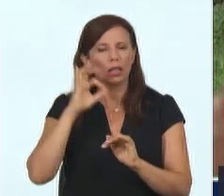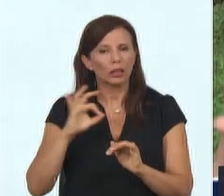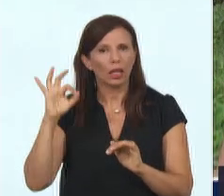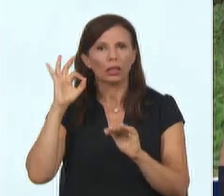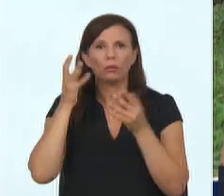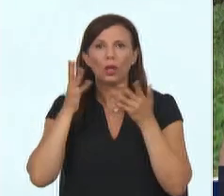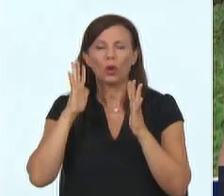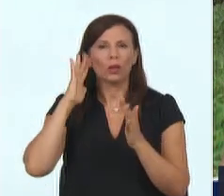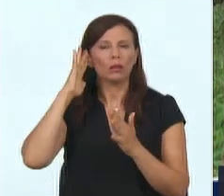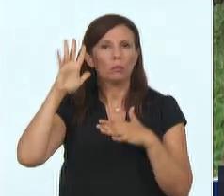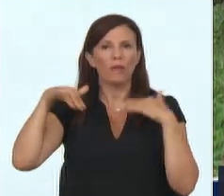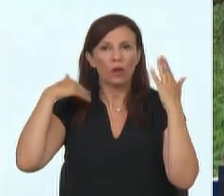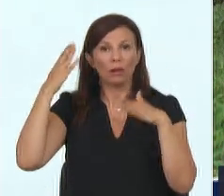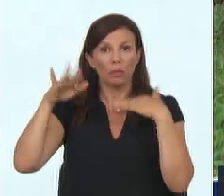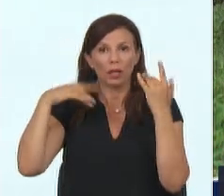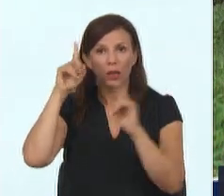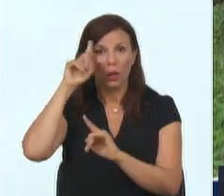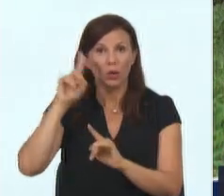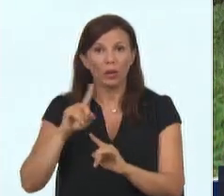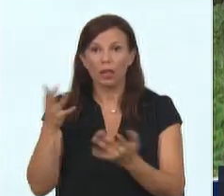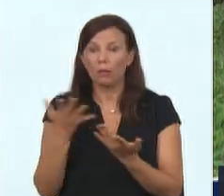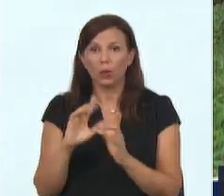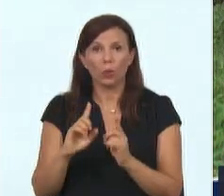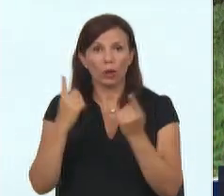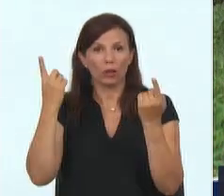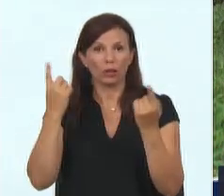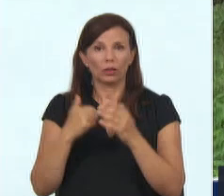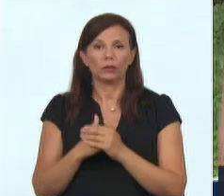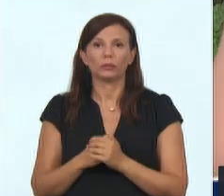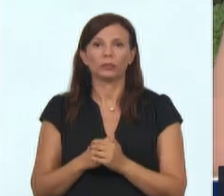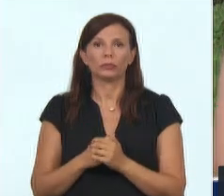מאוד מבולבלת, מאוד לא יודעת מה קורה.